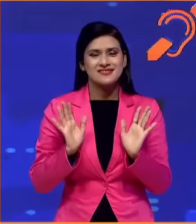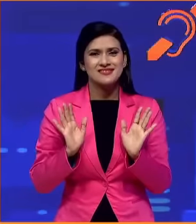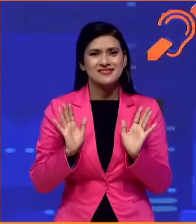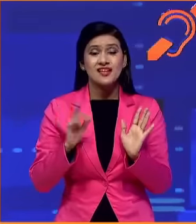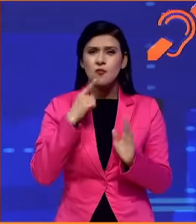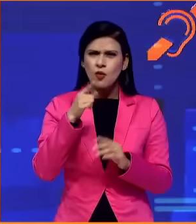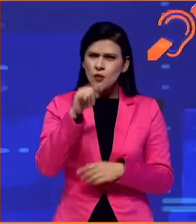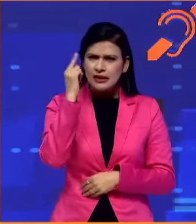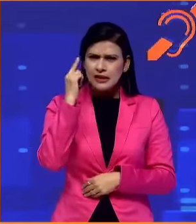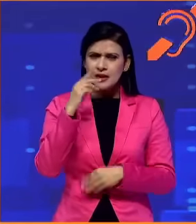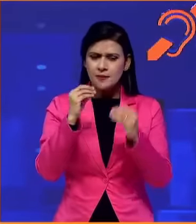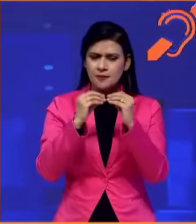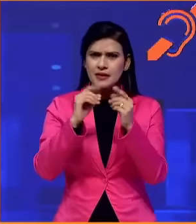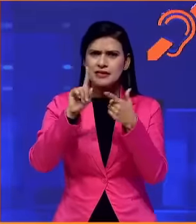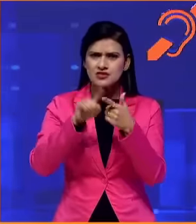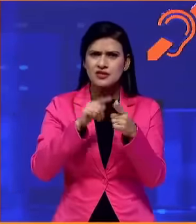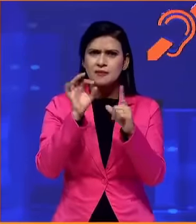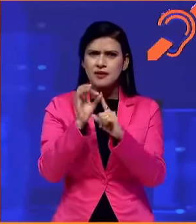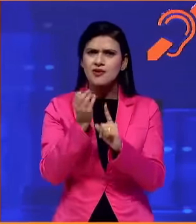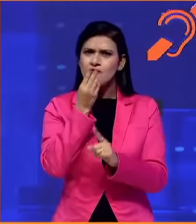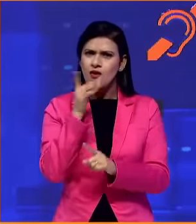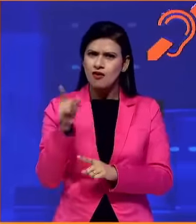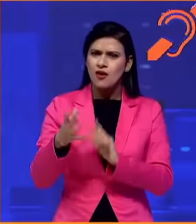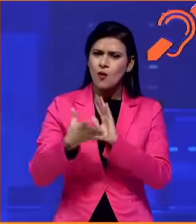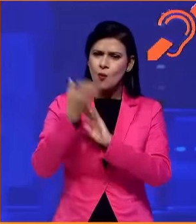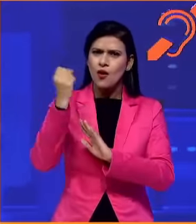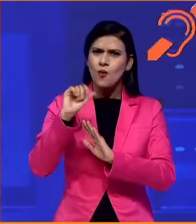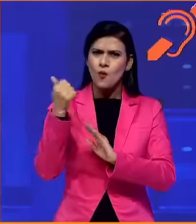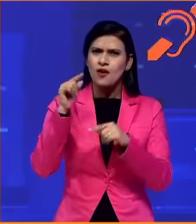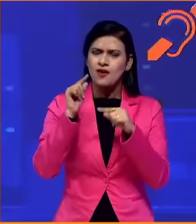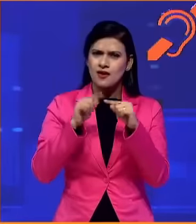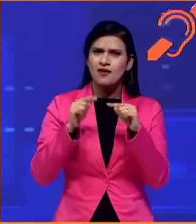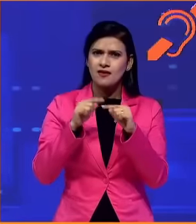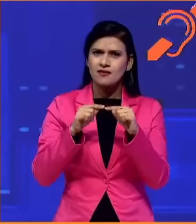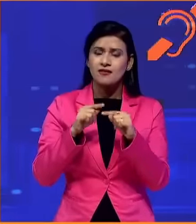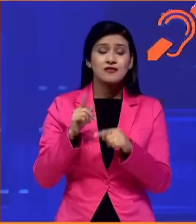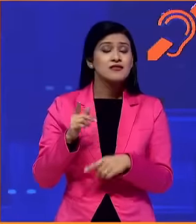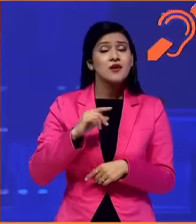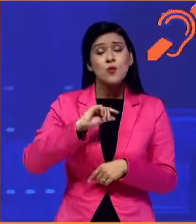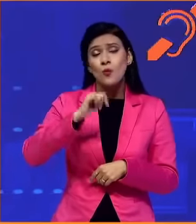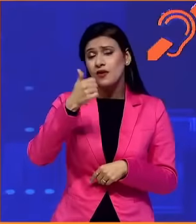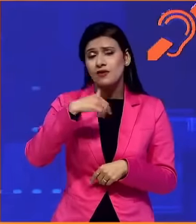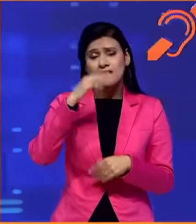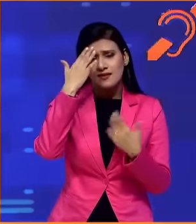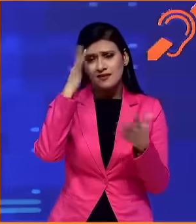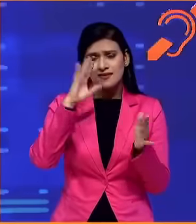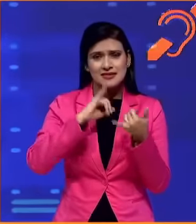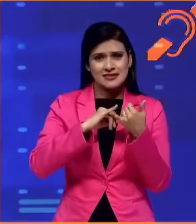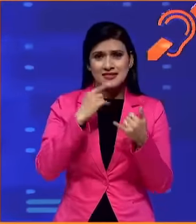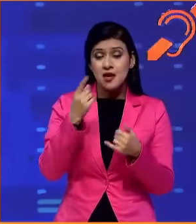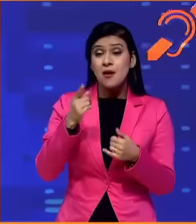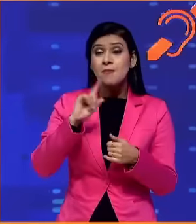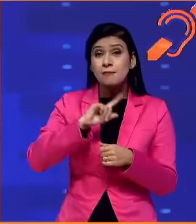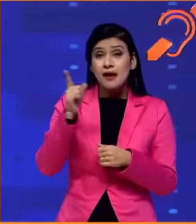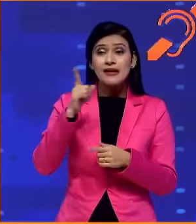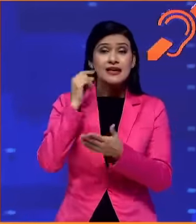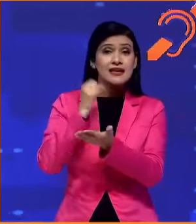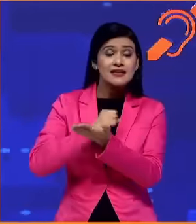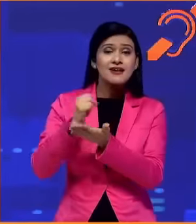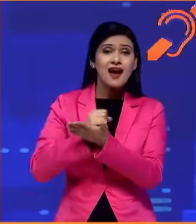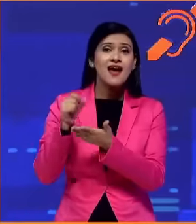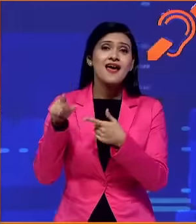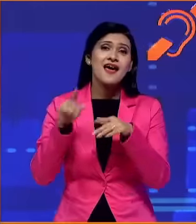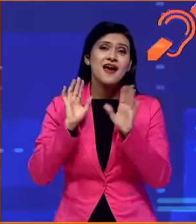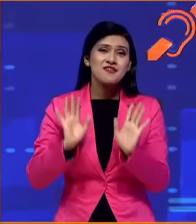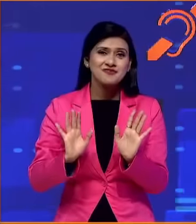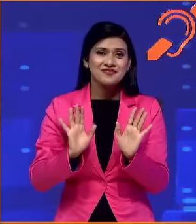मिलेंगे ? यहवोटहासिलकरनेकेबारेमेंनहींहै,लेकिनवोट पानेकीकोशिशतोकीजारहीहै,हैना ?अब,उन्हेंयेमिलेंगेयानहीं,यहतो जनताहीबताएगी,लेकिनवे कोशिश